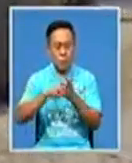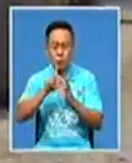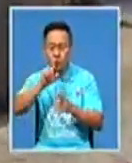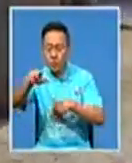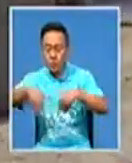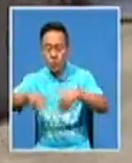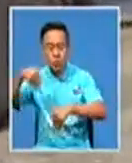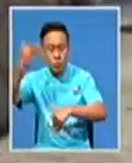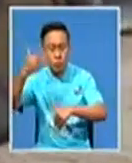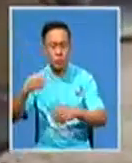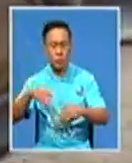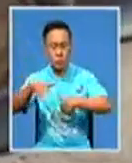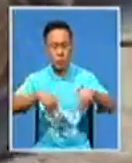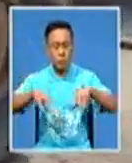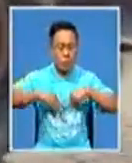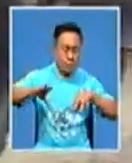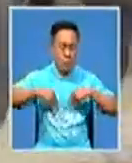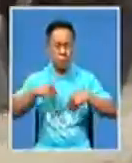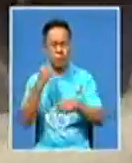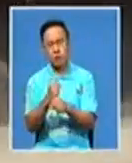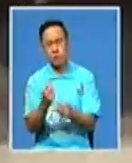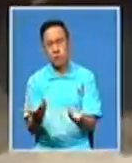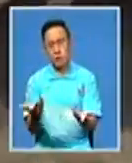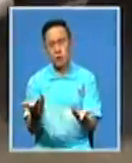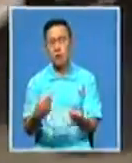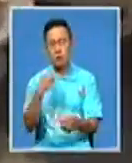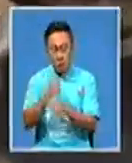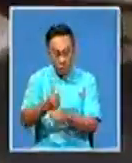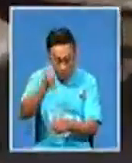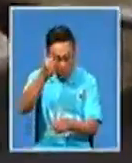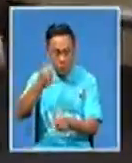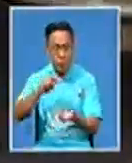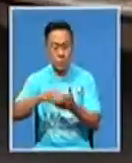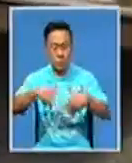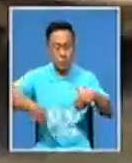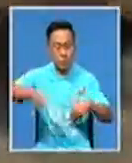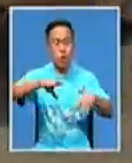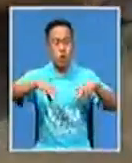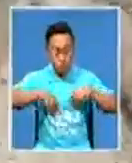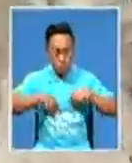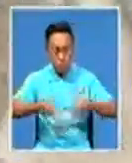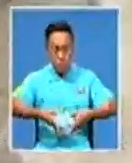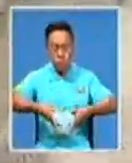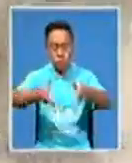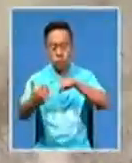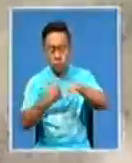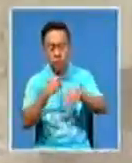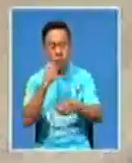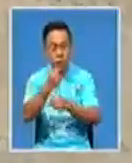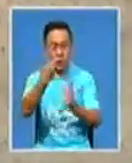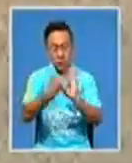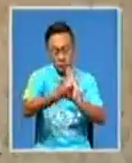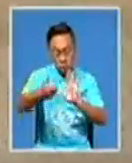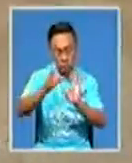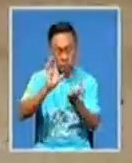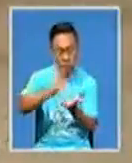ของประชาชนผมก็ลองดูอยู่ว่าจะทำยังไงมันเกิดถ้ามันเกิดขึ้นเม็ดเงินที่ลงไปมหาศาลมันถึงจะเกิดได้ไม่ใช่พอเบิกเงินไ